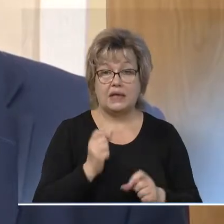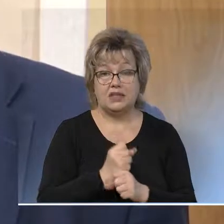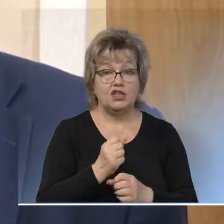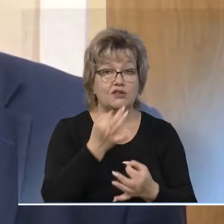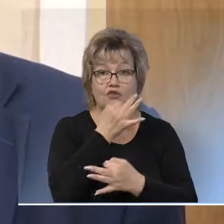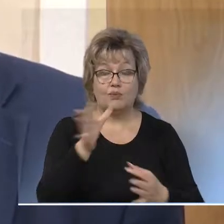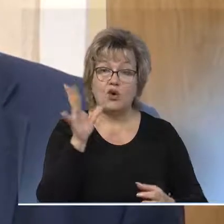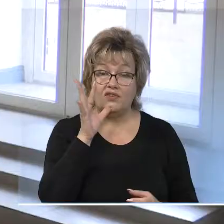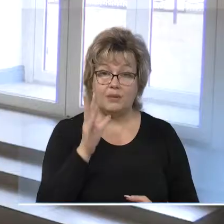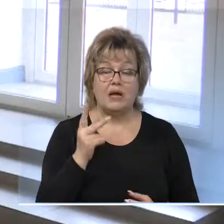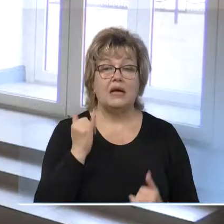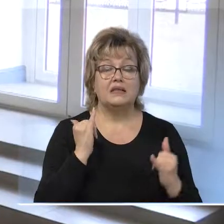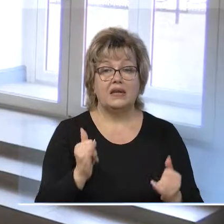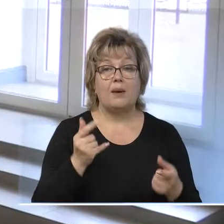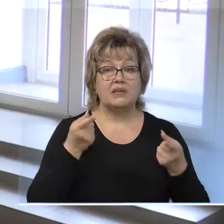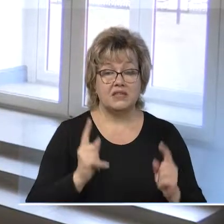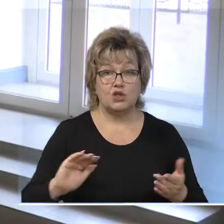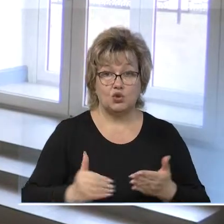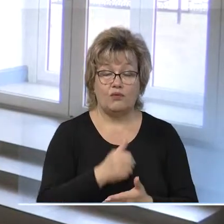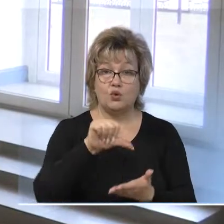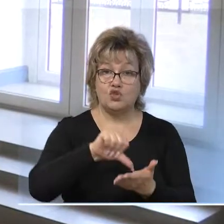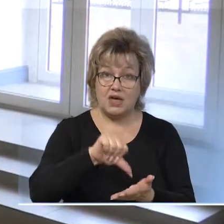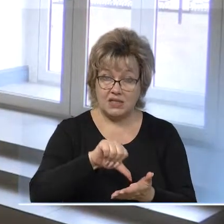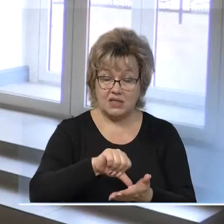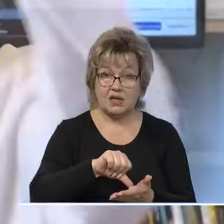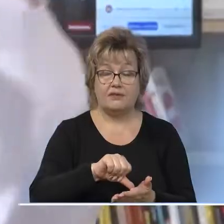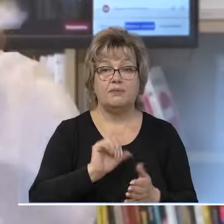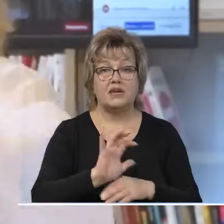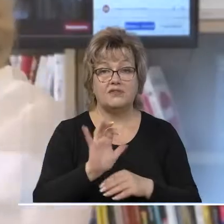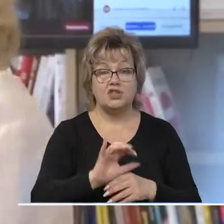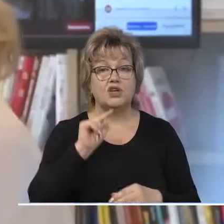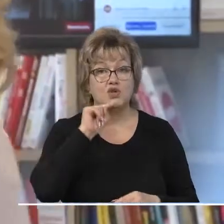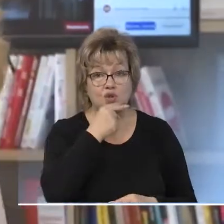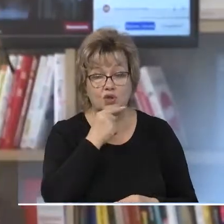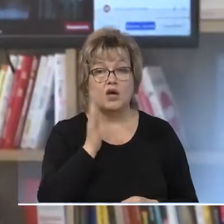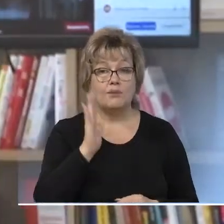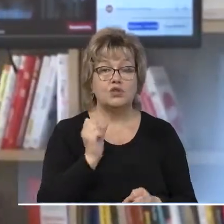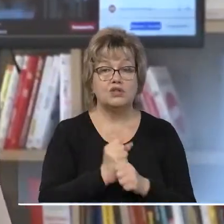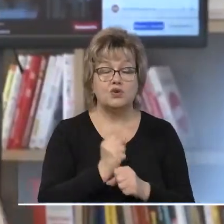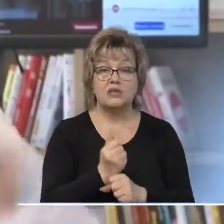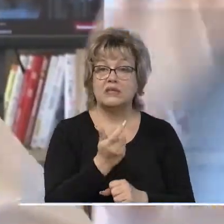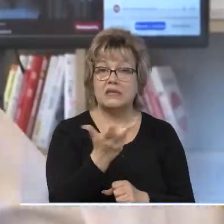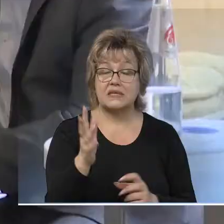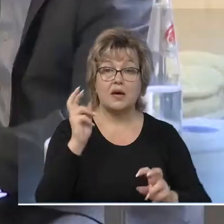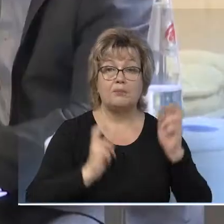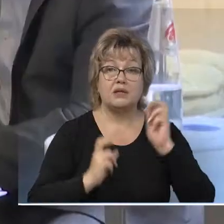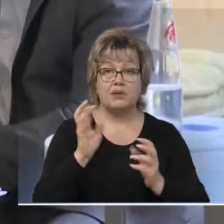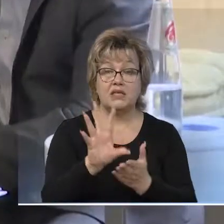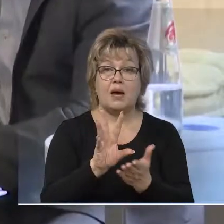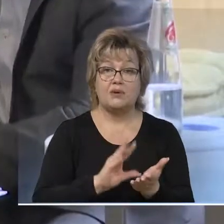делать. В любое время. Для потенциальных новых участников нацпроекта «Производительность труда» будет создано